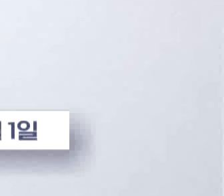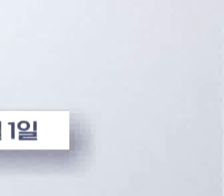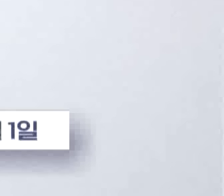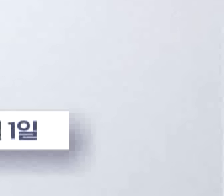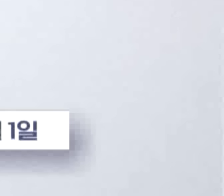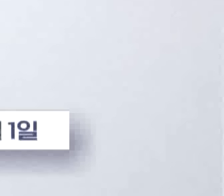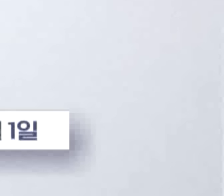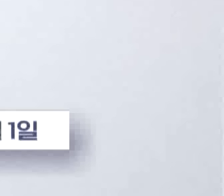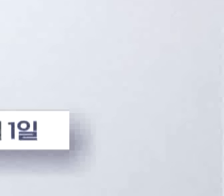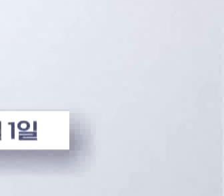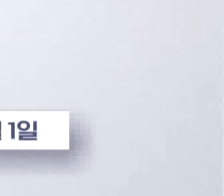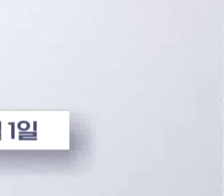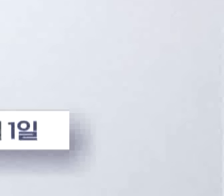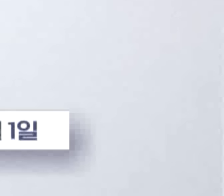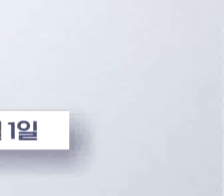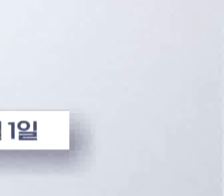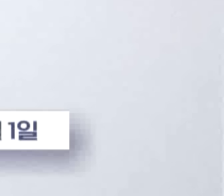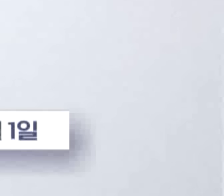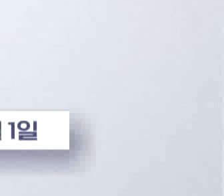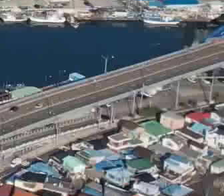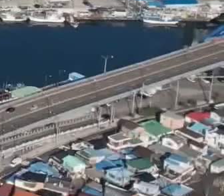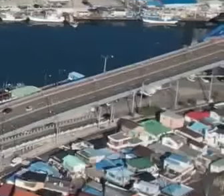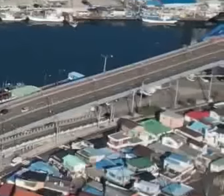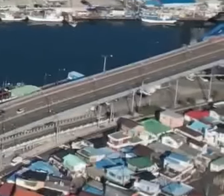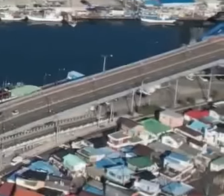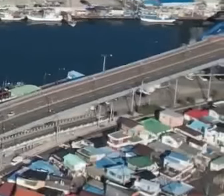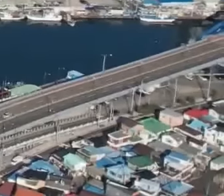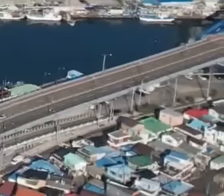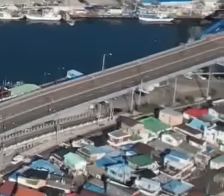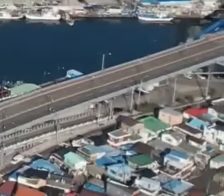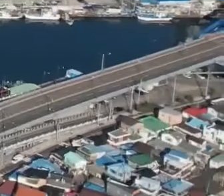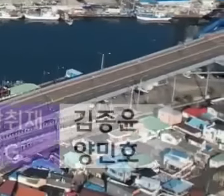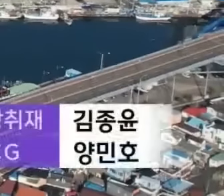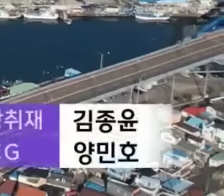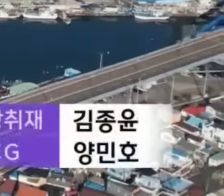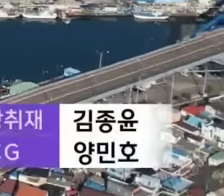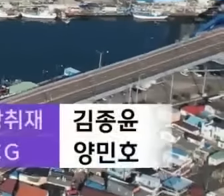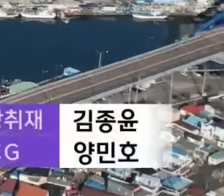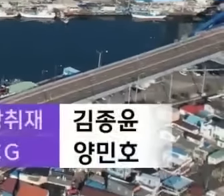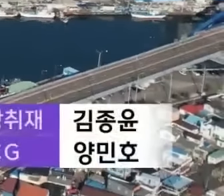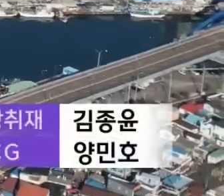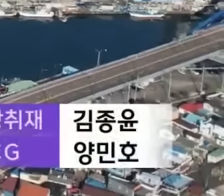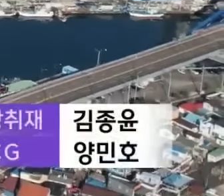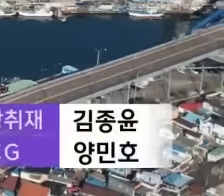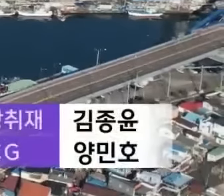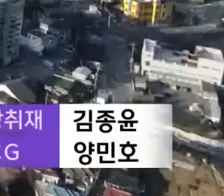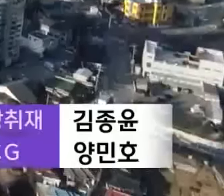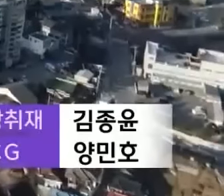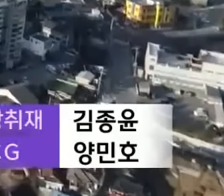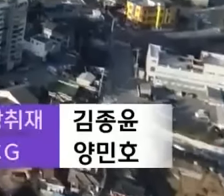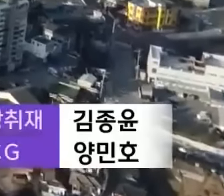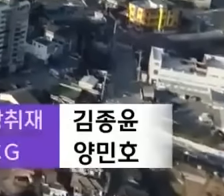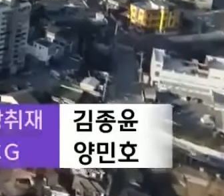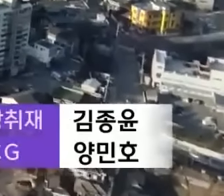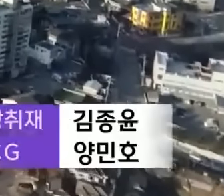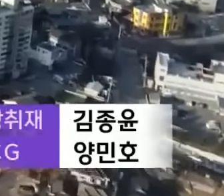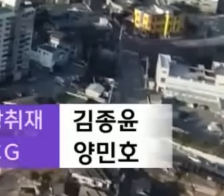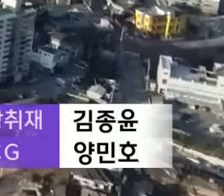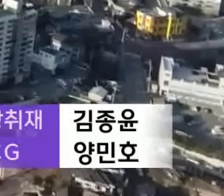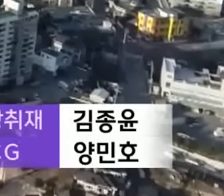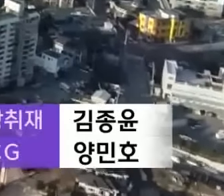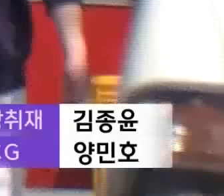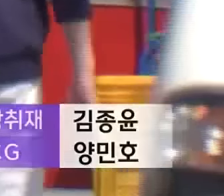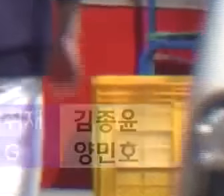유권자들의 표신 변화는 지 않습니다 내일은 속초 인재 고성 양양 춘천 철 화천